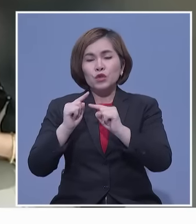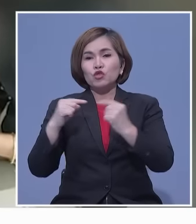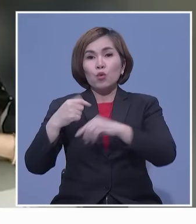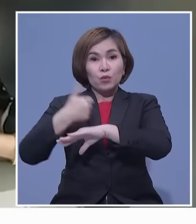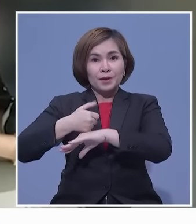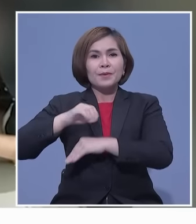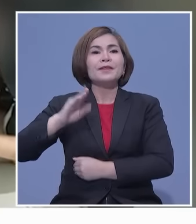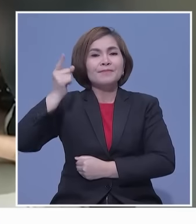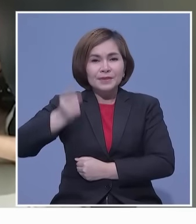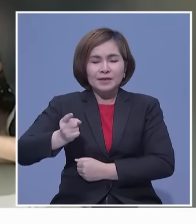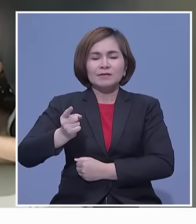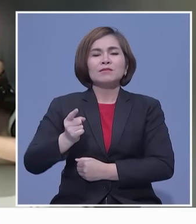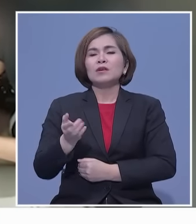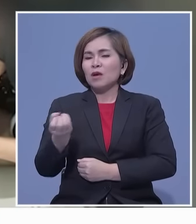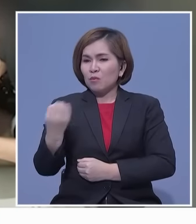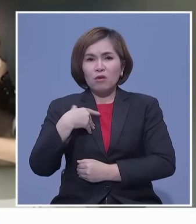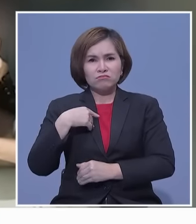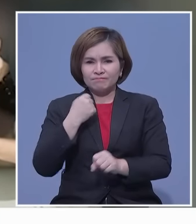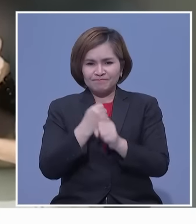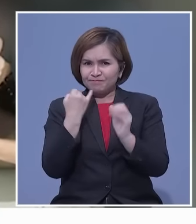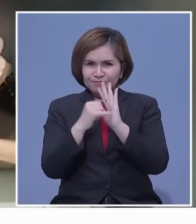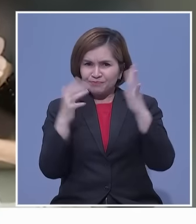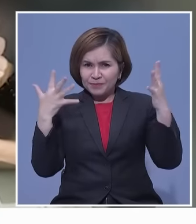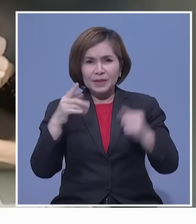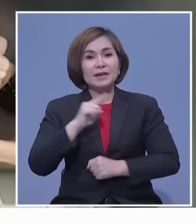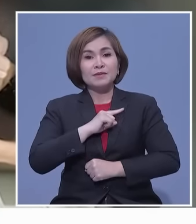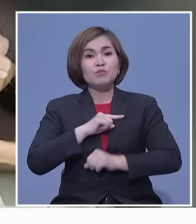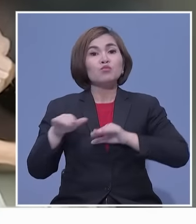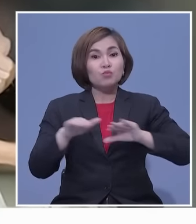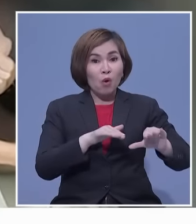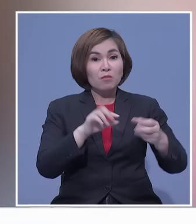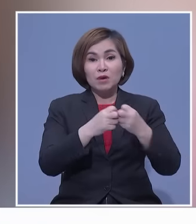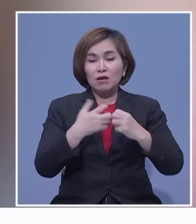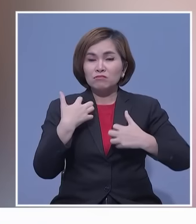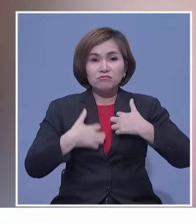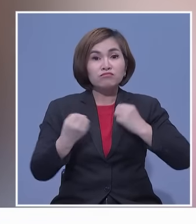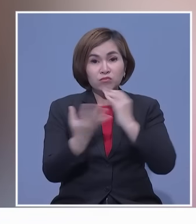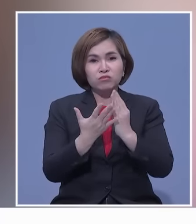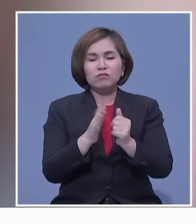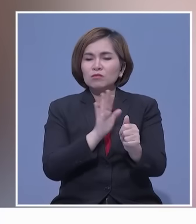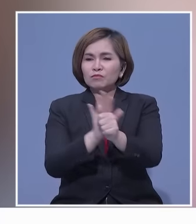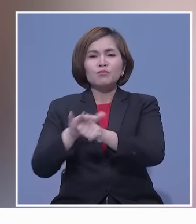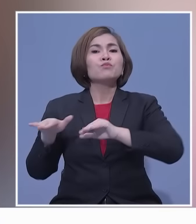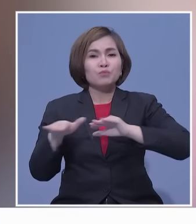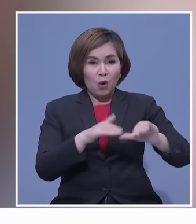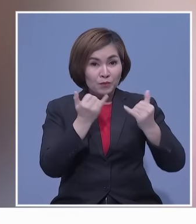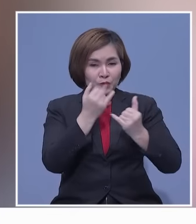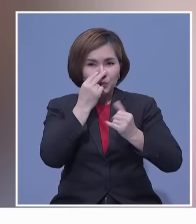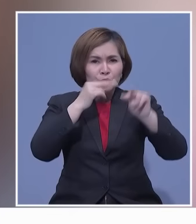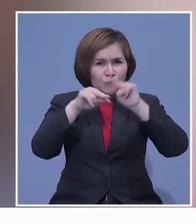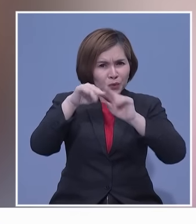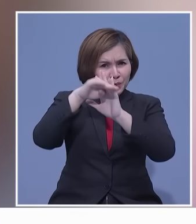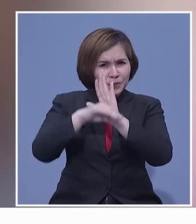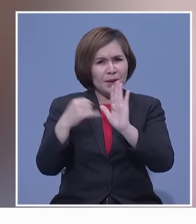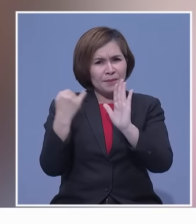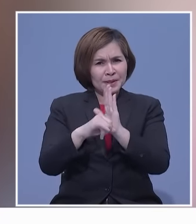คะเจ้าตัวก็ยืนยันว่าไม่ทำอะไรผิดนะพร้อมรับผิดชอบเยียวยาความเดือดร้อนและขณะนี้อยู่ระหว่างการตรวจสอบความ